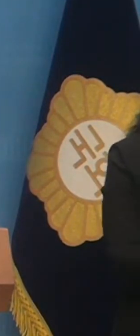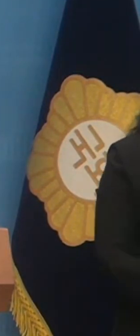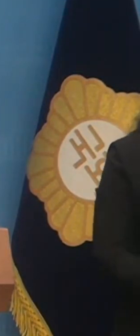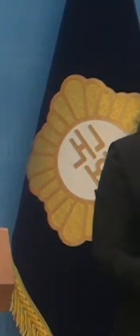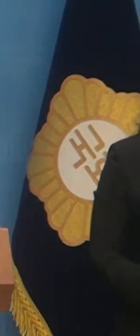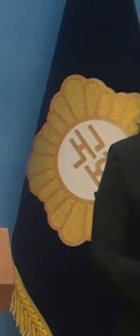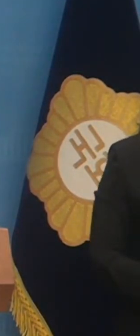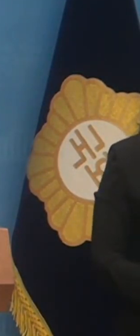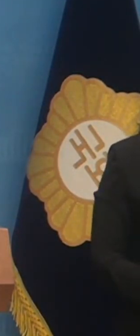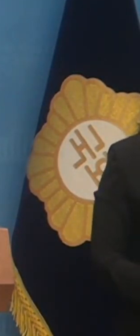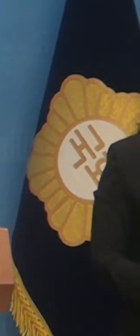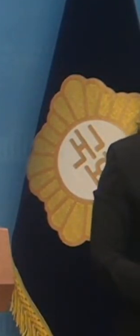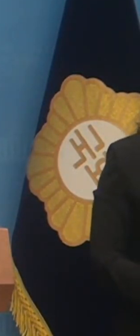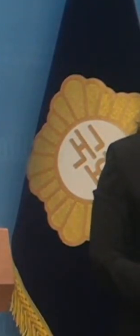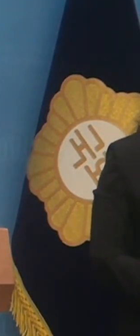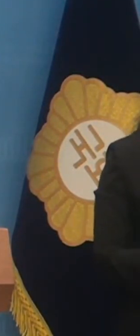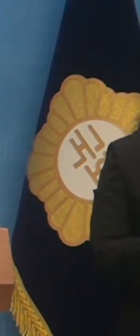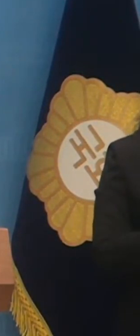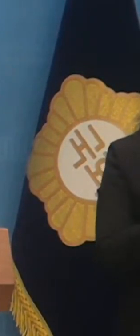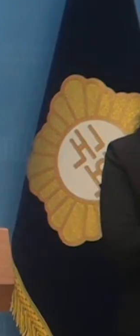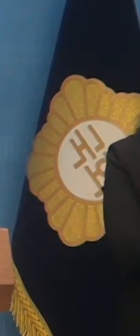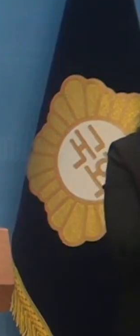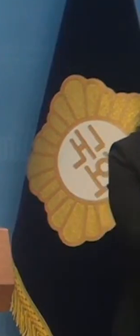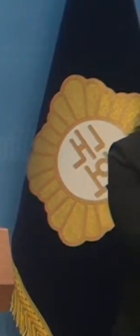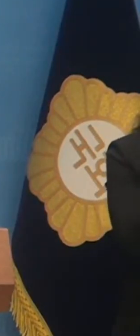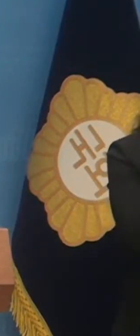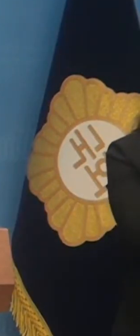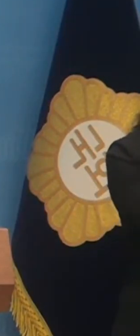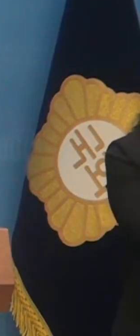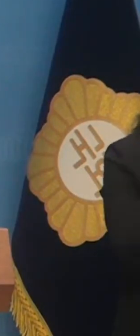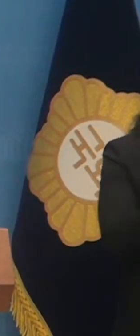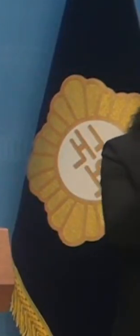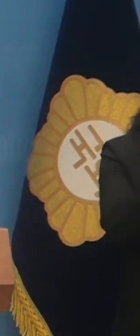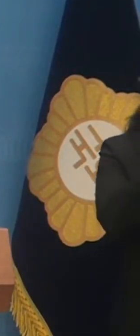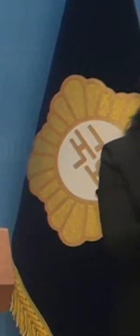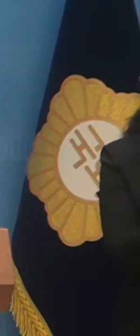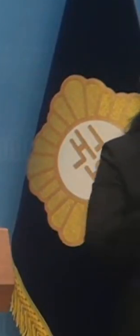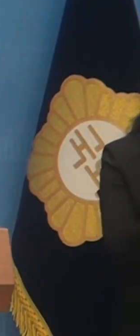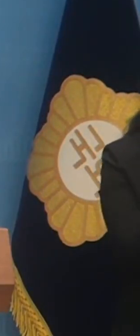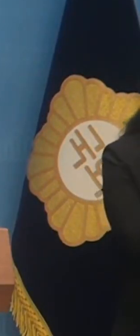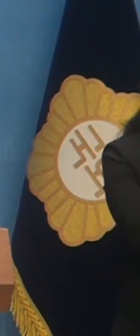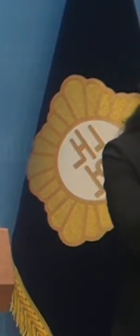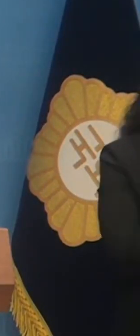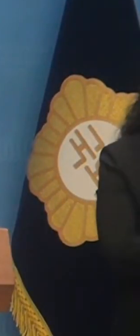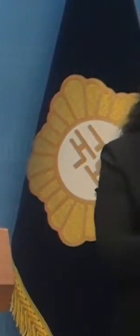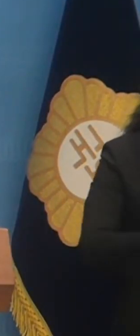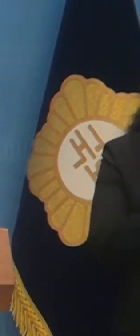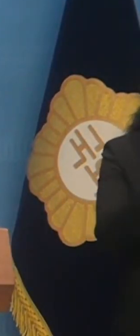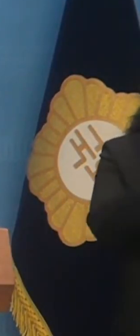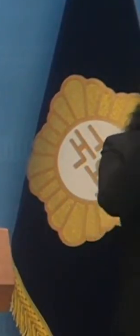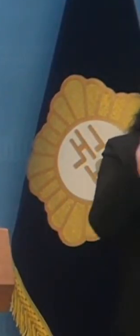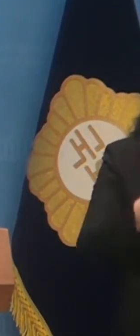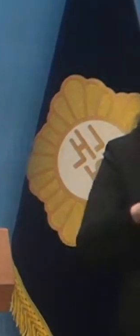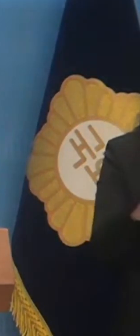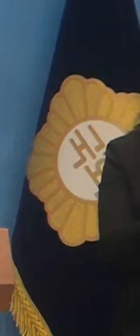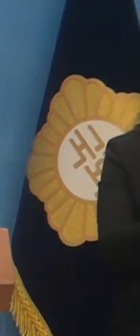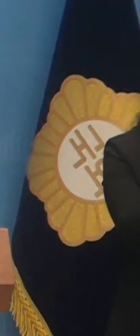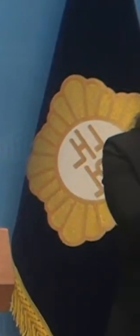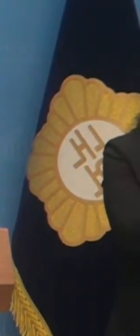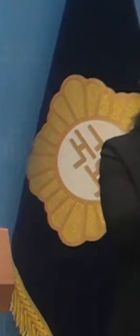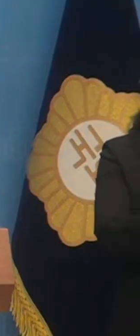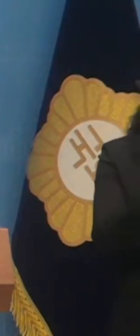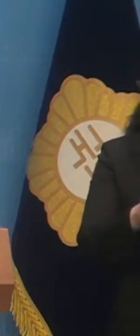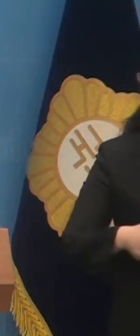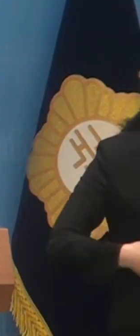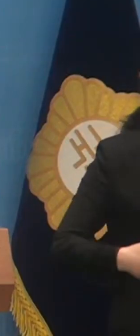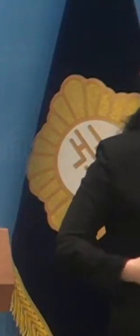강화하겠습니다. 여당인 더불어민주당과는 사회대개혁을 위한 동반자로서 협력하되 민생을 위한 경쟁을